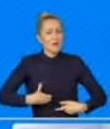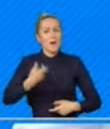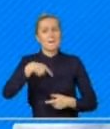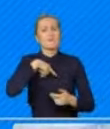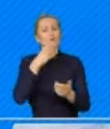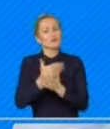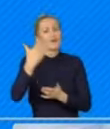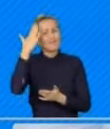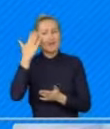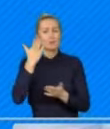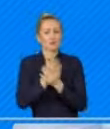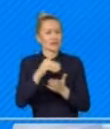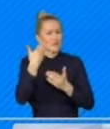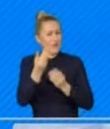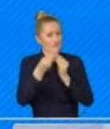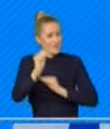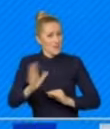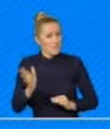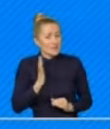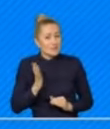znacznym stopniu bezpieczna